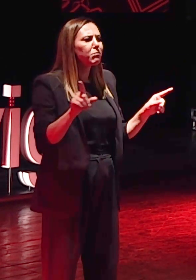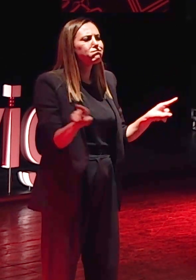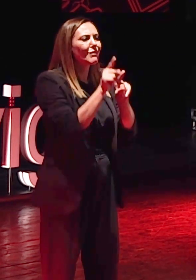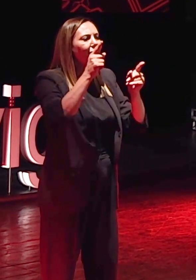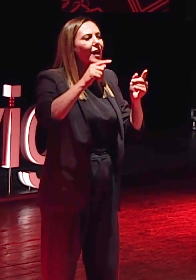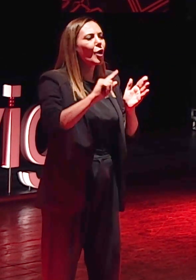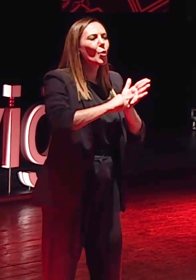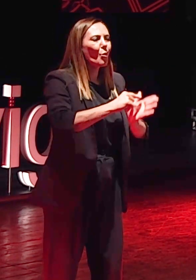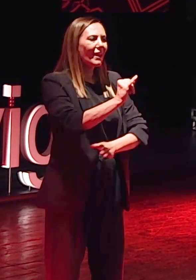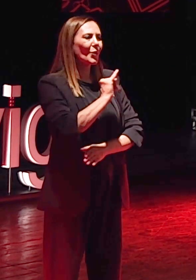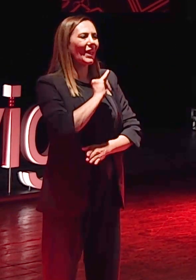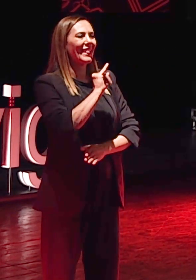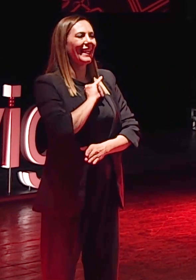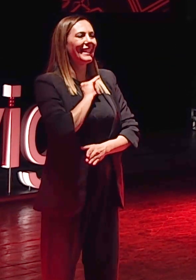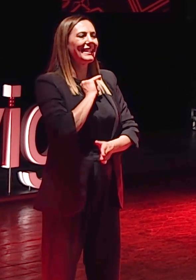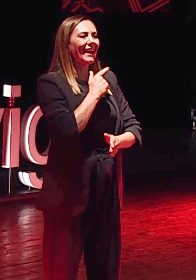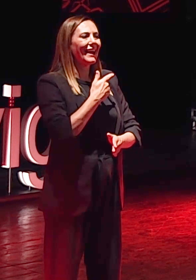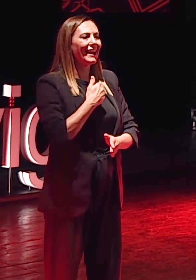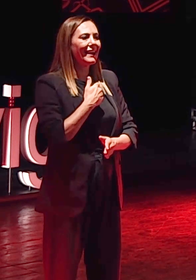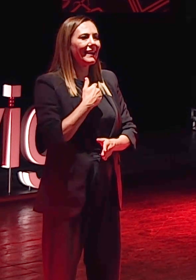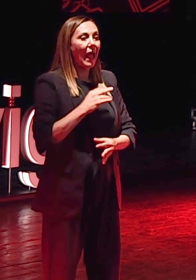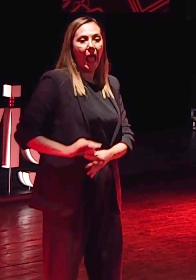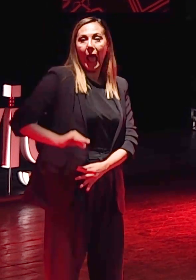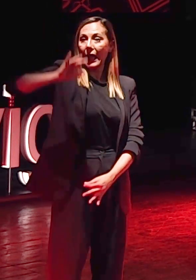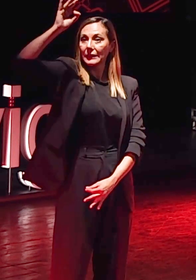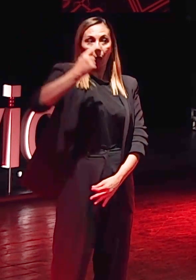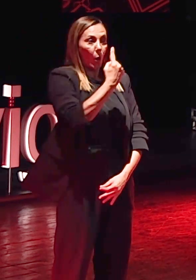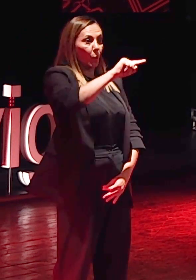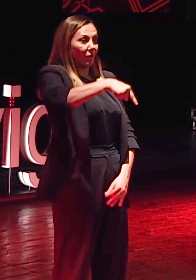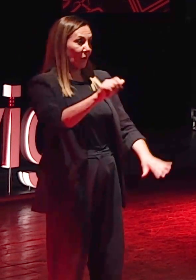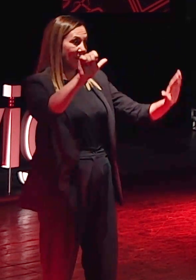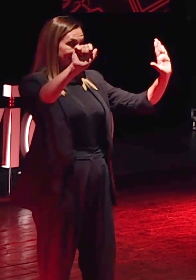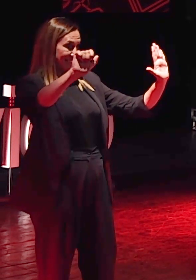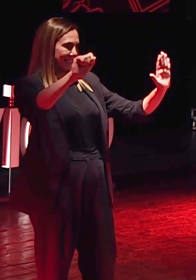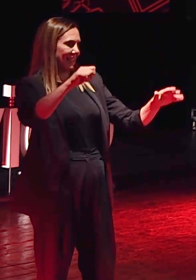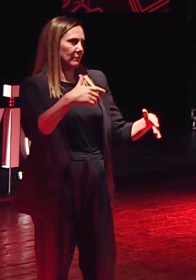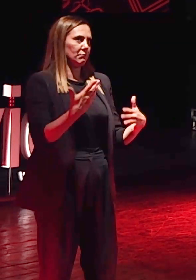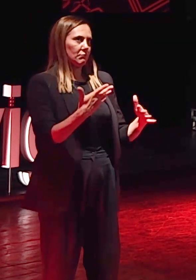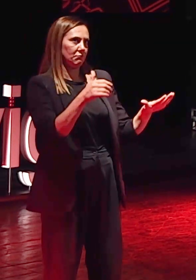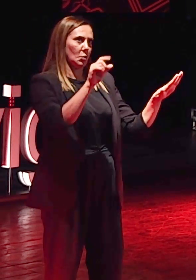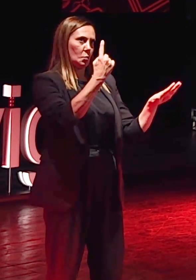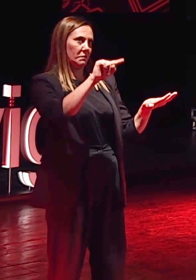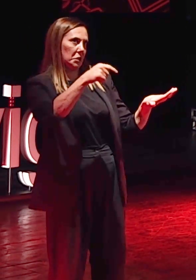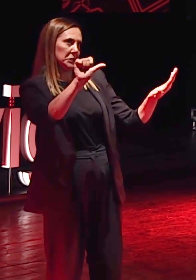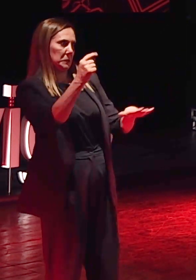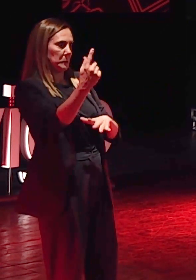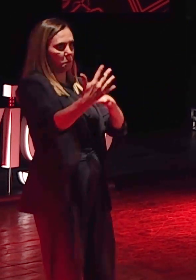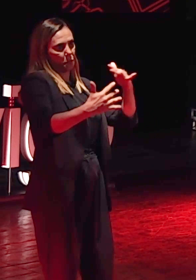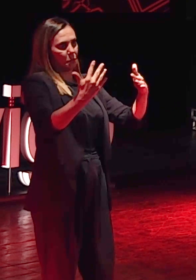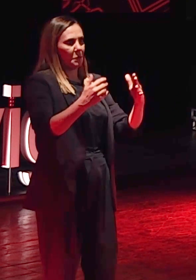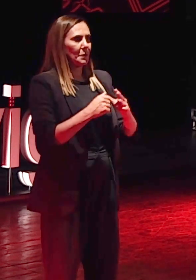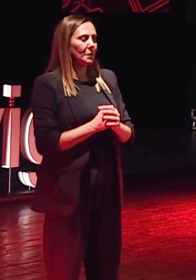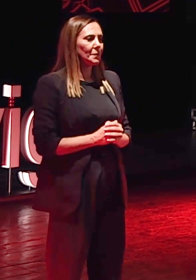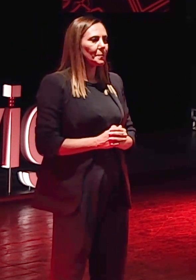d'identità ci fosse scritto altezza 1,60 famo pure 61 alziamo un pochetto